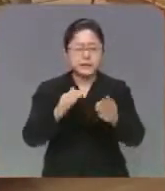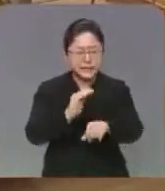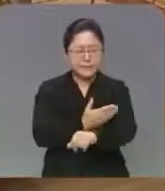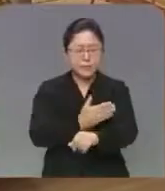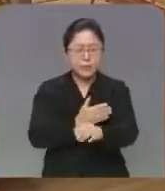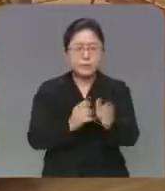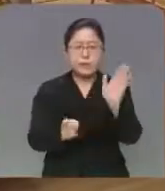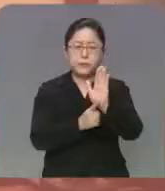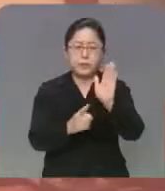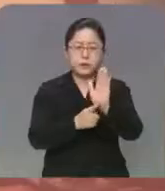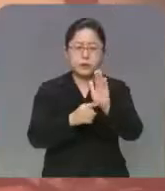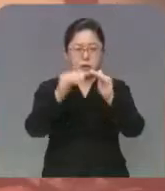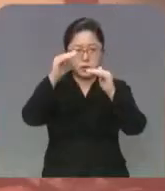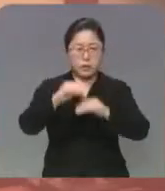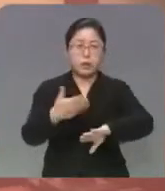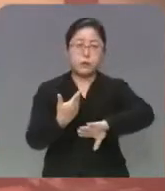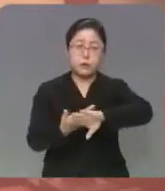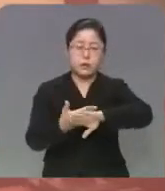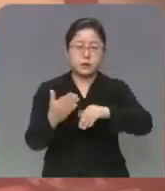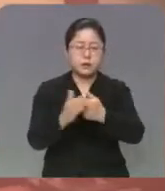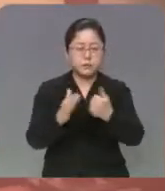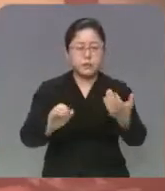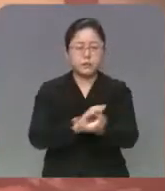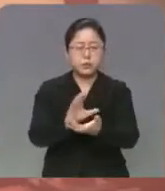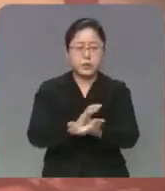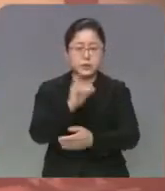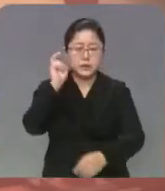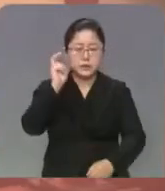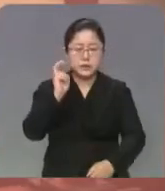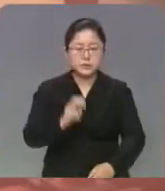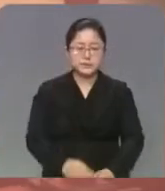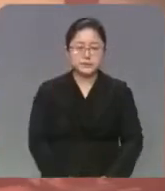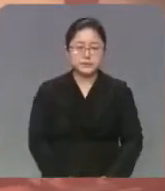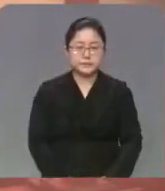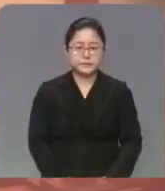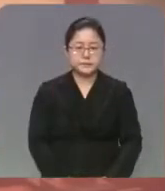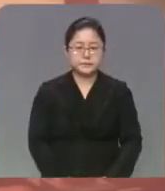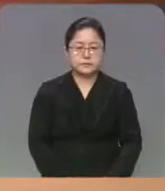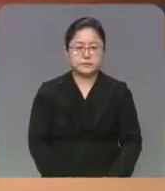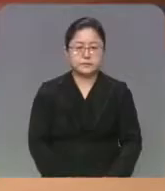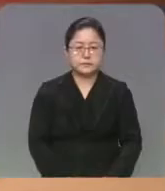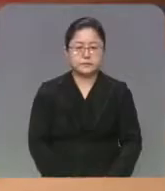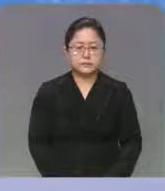사용했다고 발표한 것과는 다른 결과여서 파문이 예상됩니다.